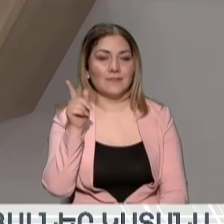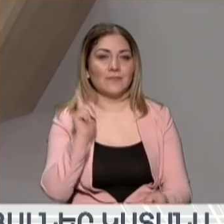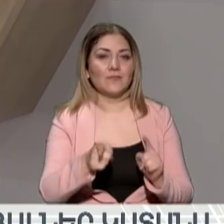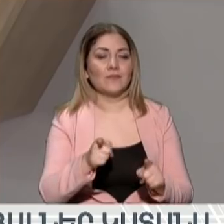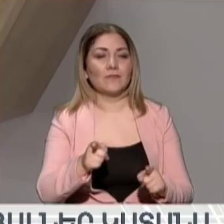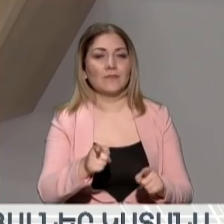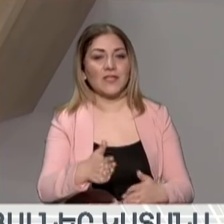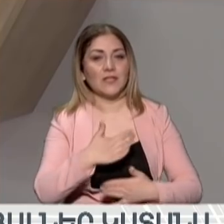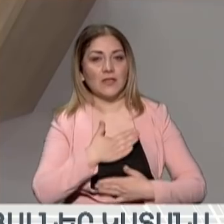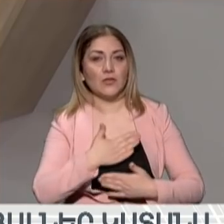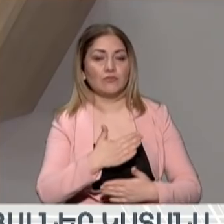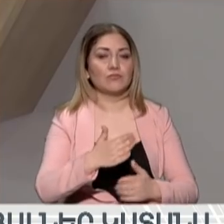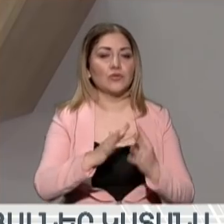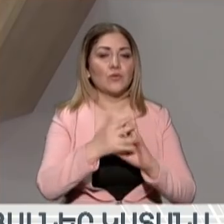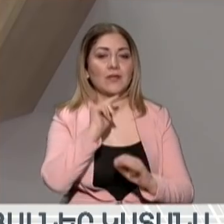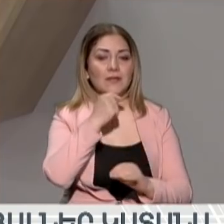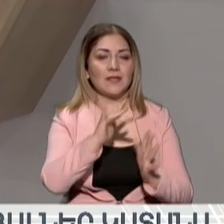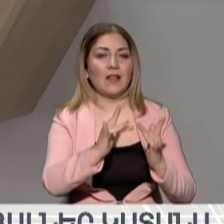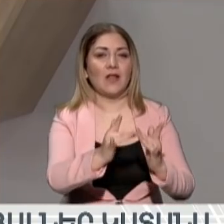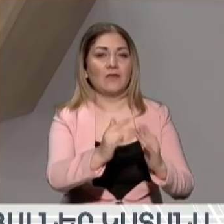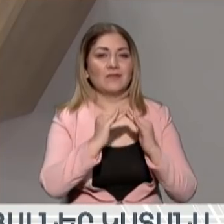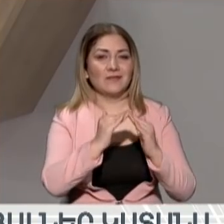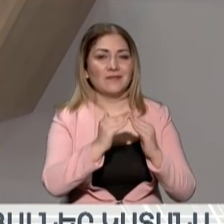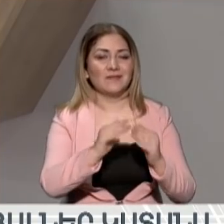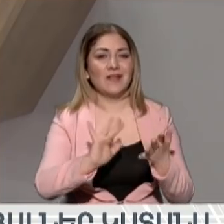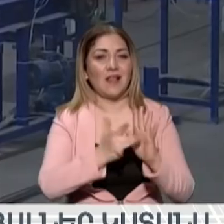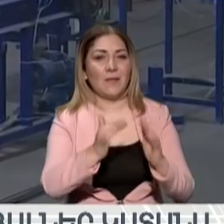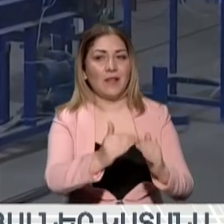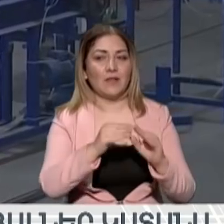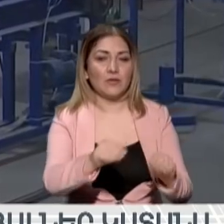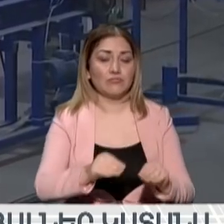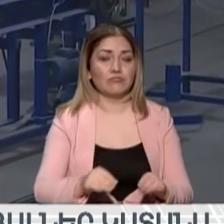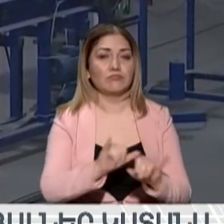ինտենսիվ գյուղատնտեսություն եւ ջերմուսային տնտեսությունները լայն թափով ստեղծվել են։